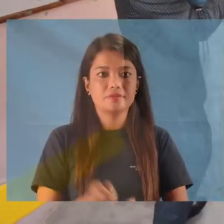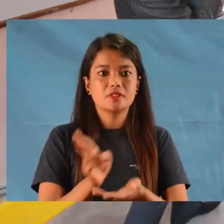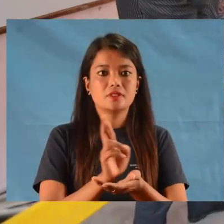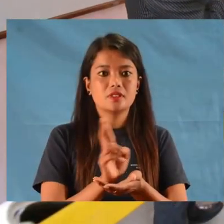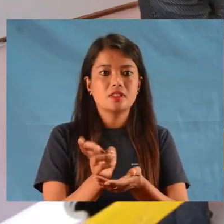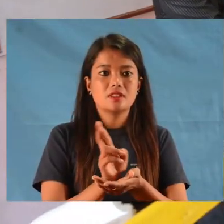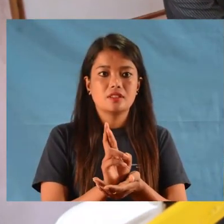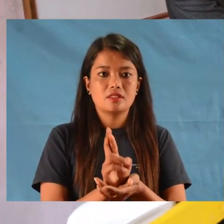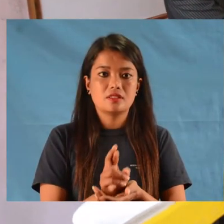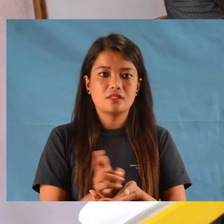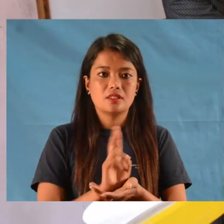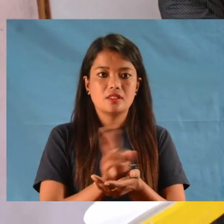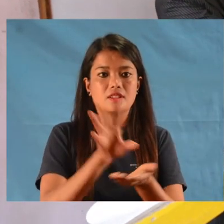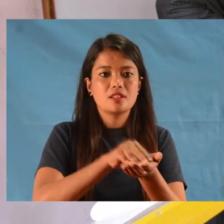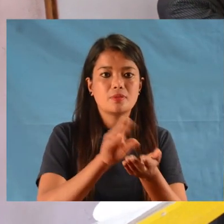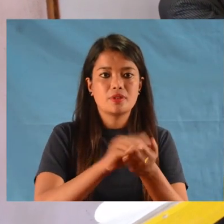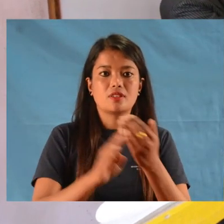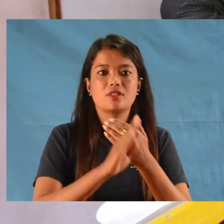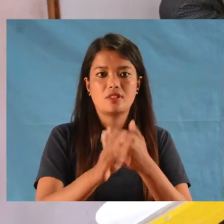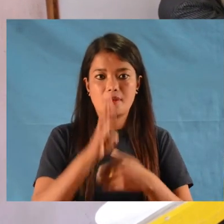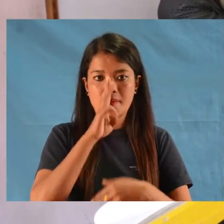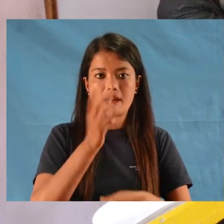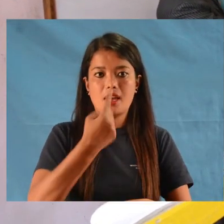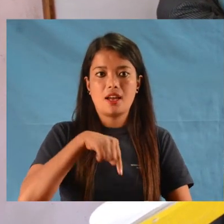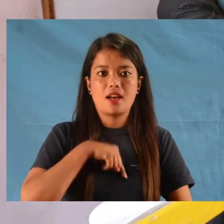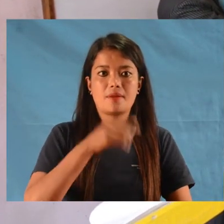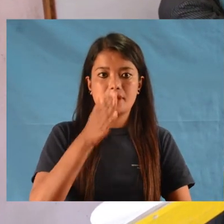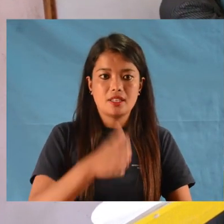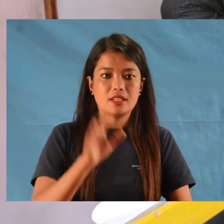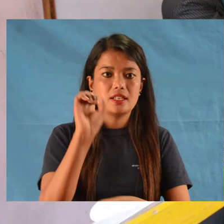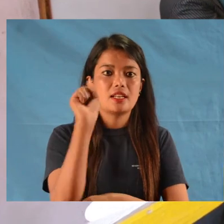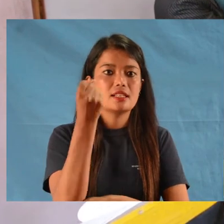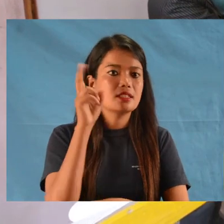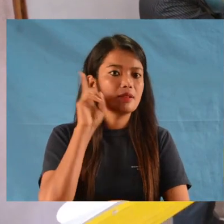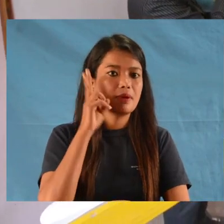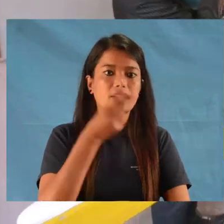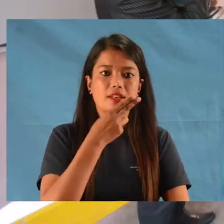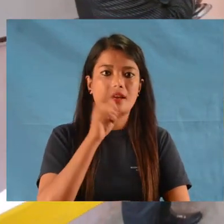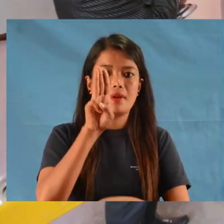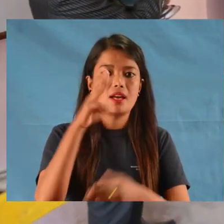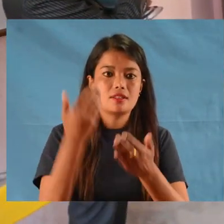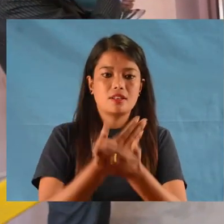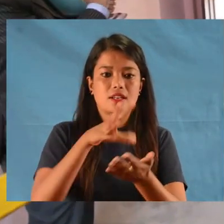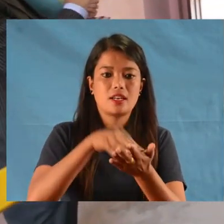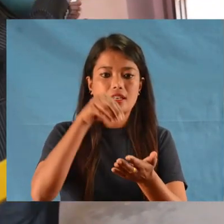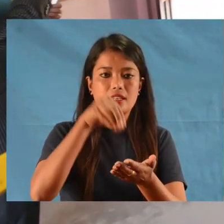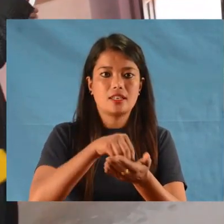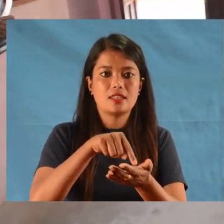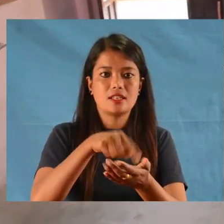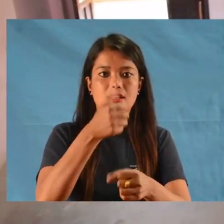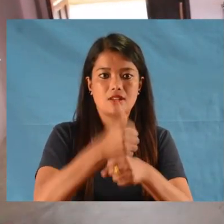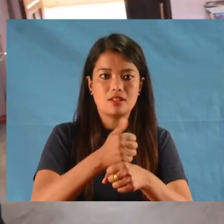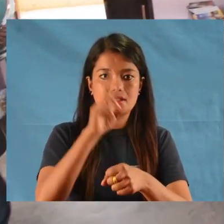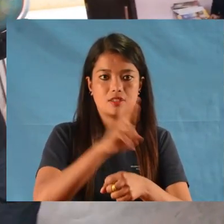रिपोर्टिंगो क्राम्मा हामिले राष्ट्रिय बहिरा महासंका केंद्रिय अध्यक्ष तथा दहुलागिरी बहिरा आवाशिय